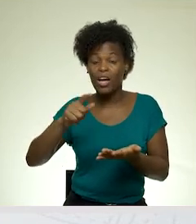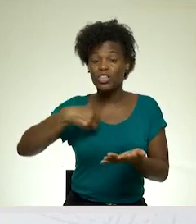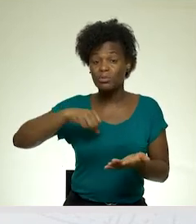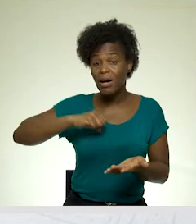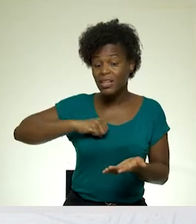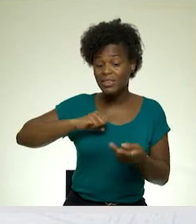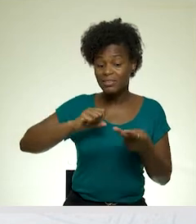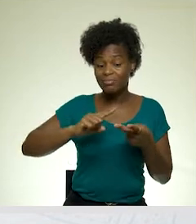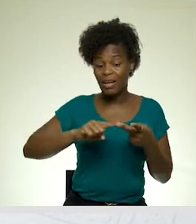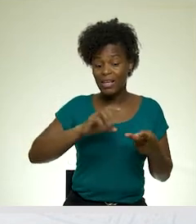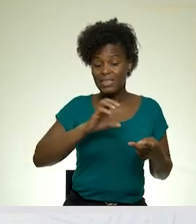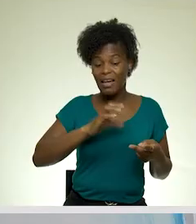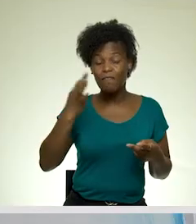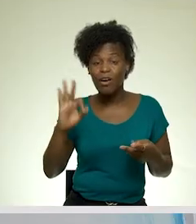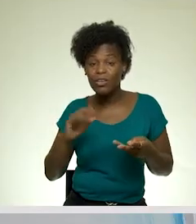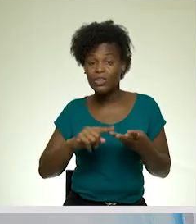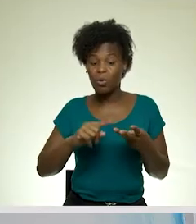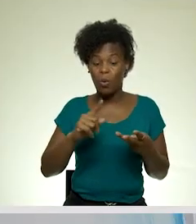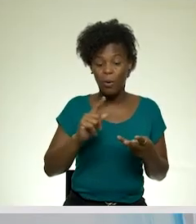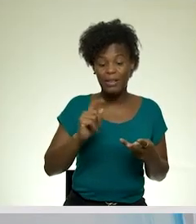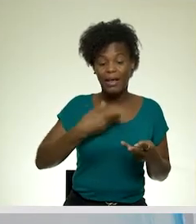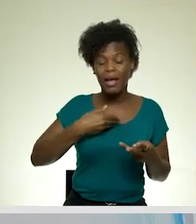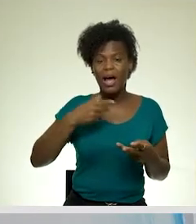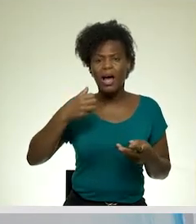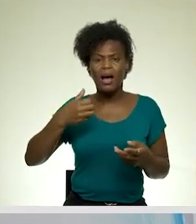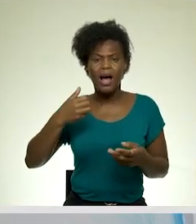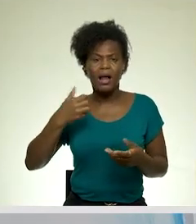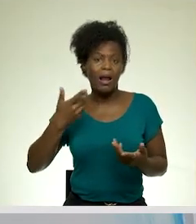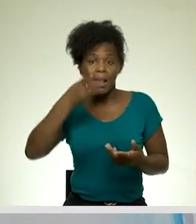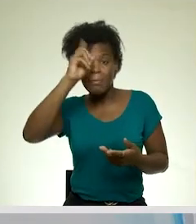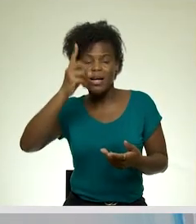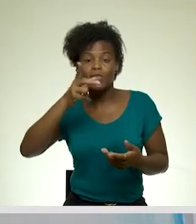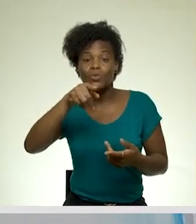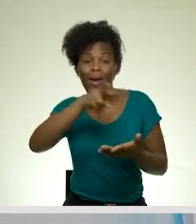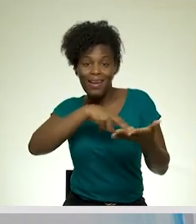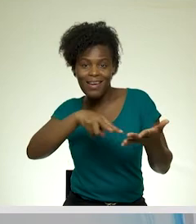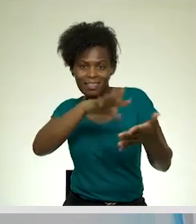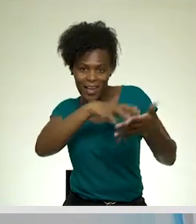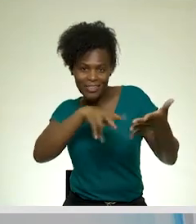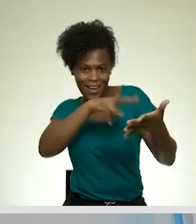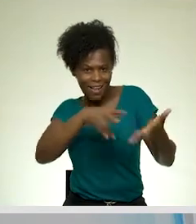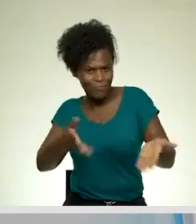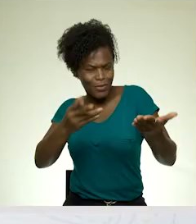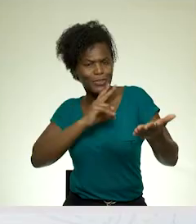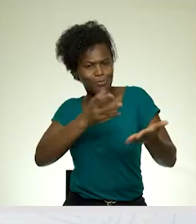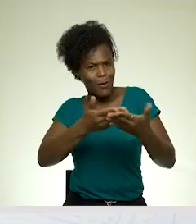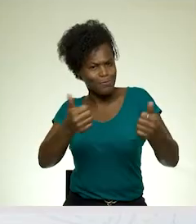ou en Allemagne. Lis. Vas-y, lis le texte. Tu vas trouver la bonne option.